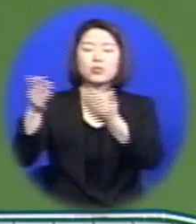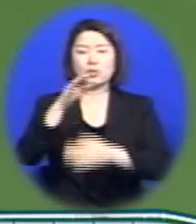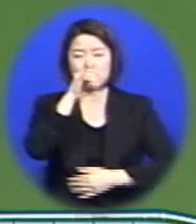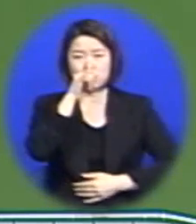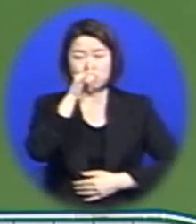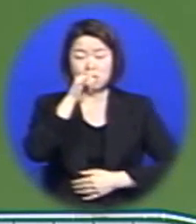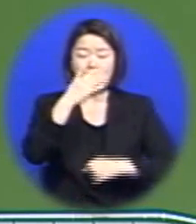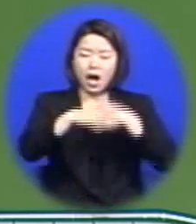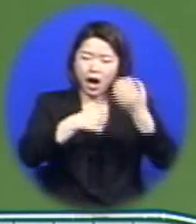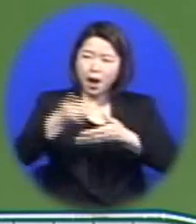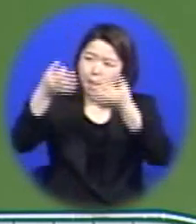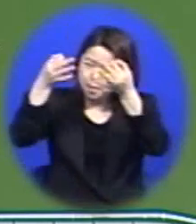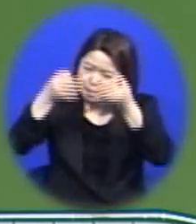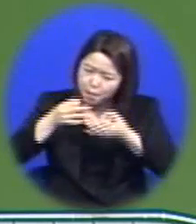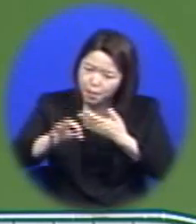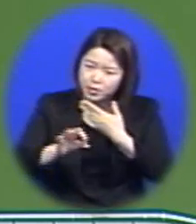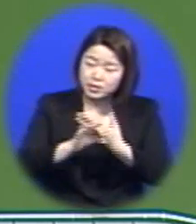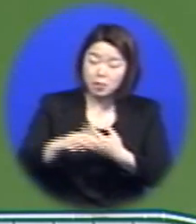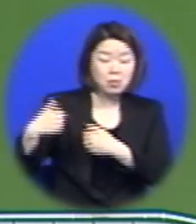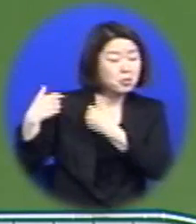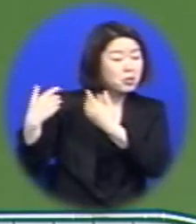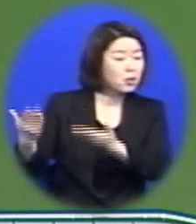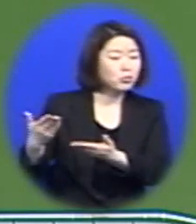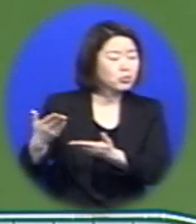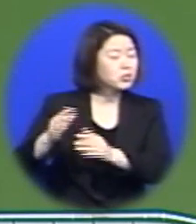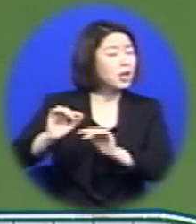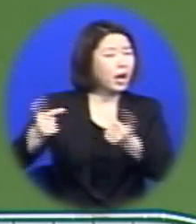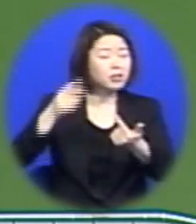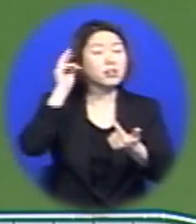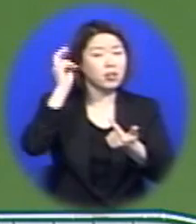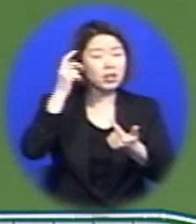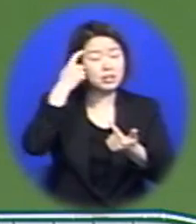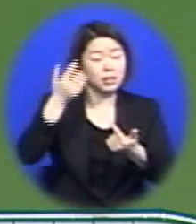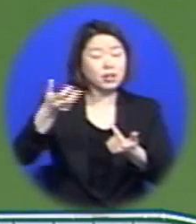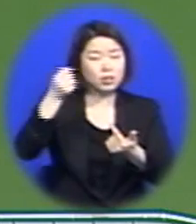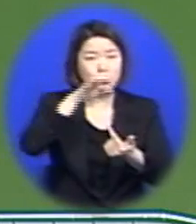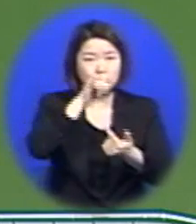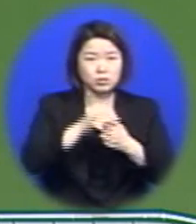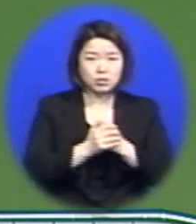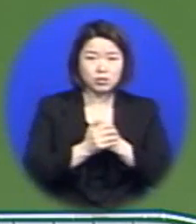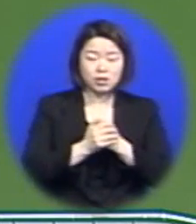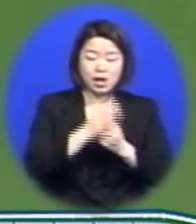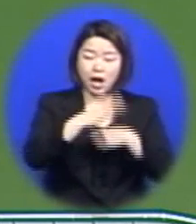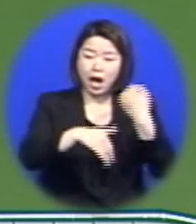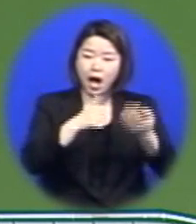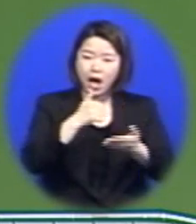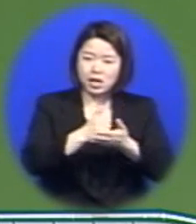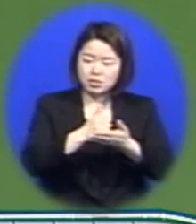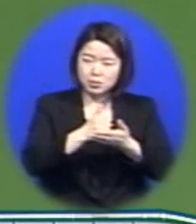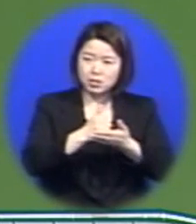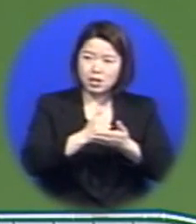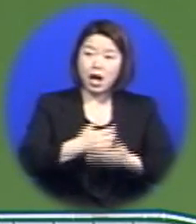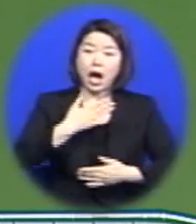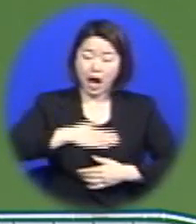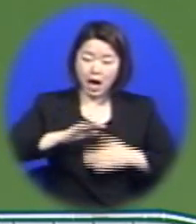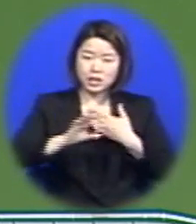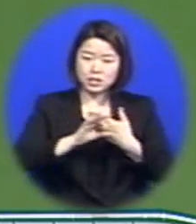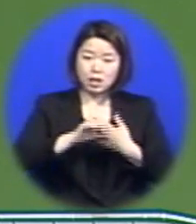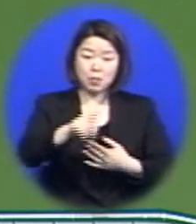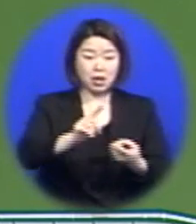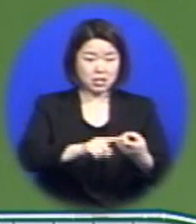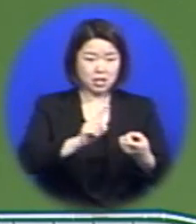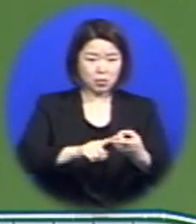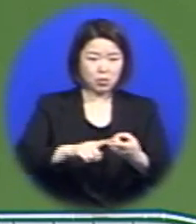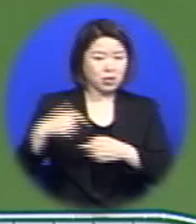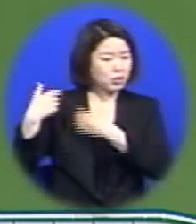보신다면 그냥 내버려 두실 리가 없다는 거죠 하나님이 절대로 아시고 야 이대로 내버려 두실